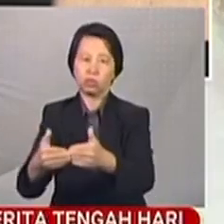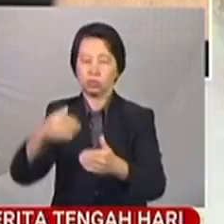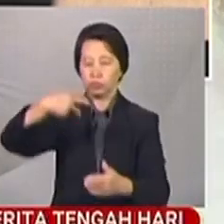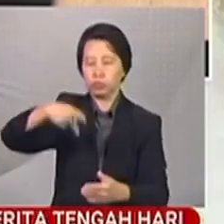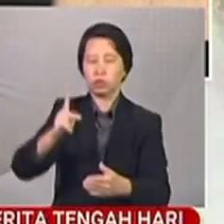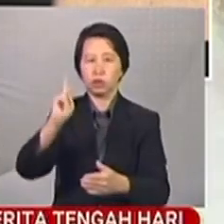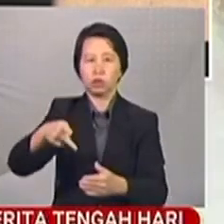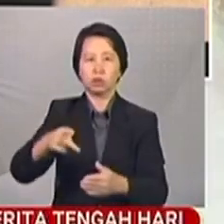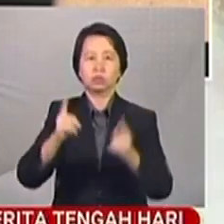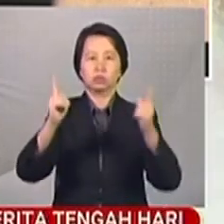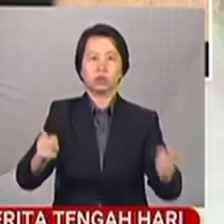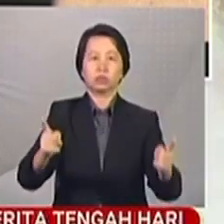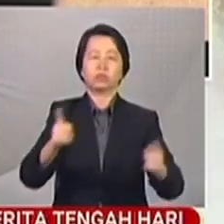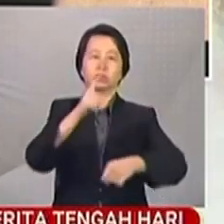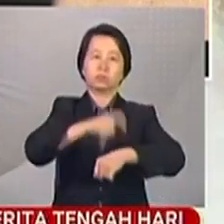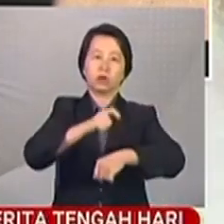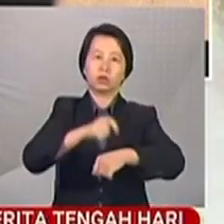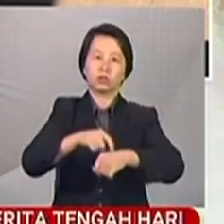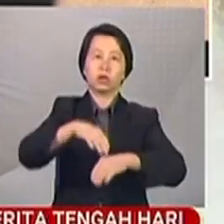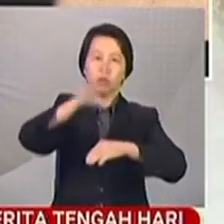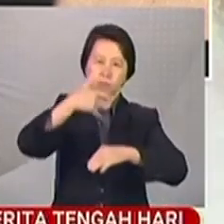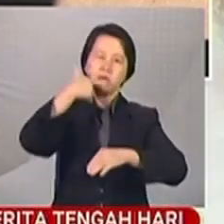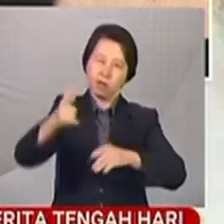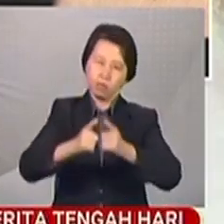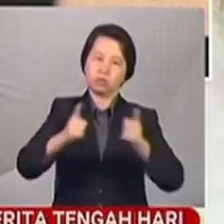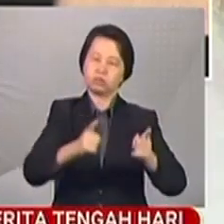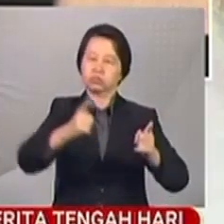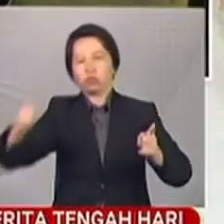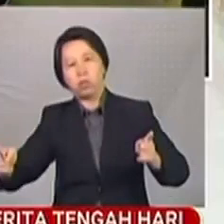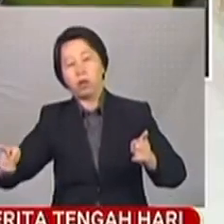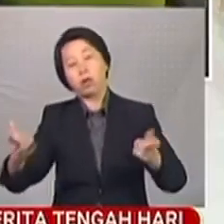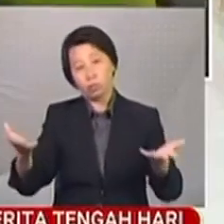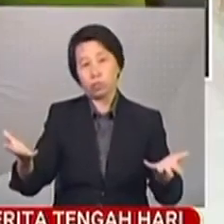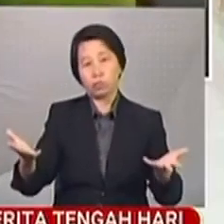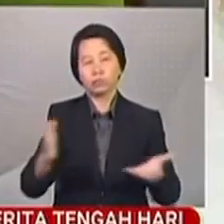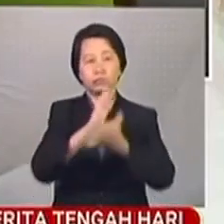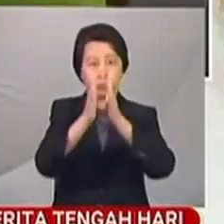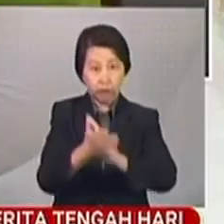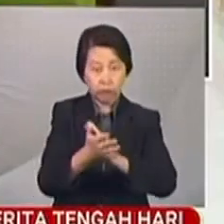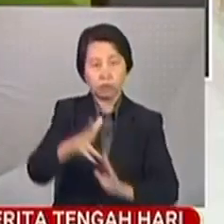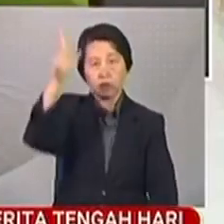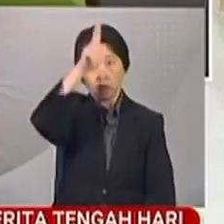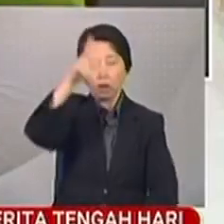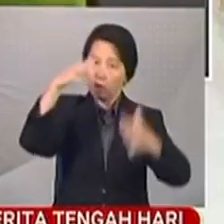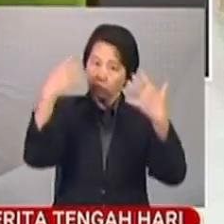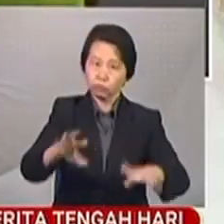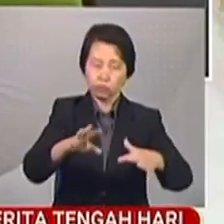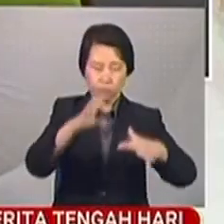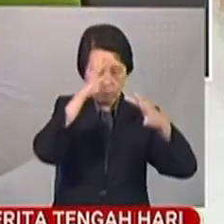bagi satu tempoh masa yang lebih lama Hai subuhan itu kerajaan telah